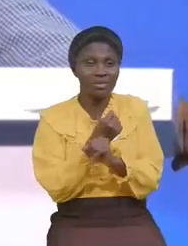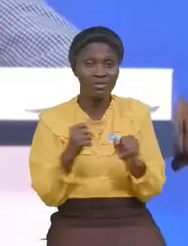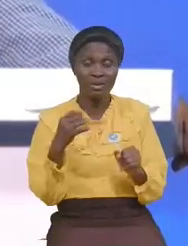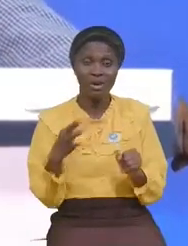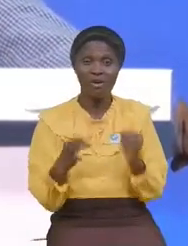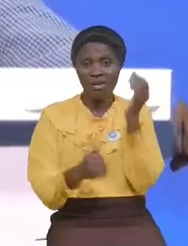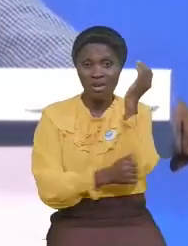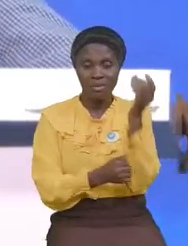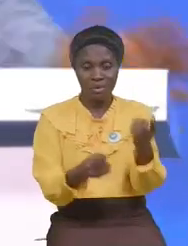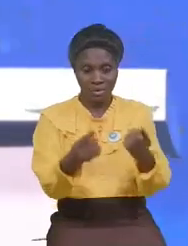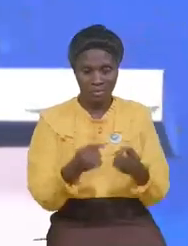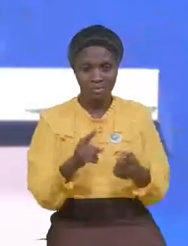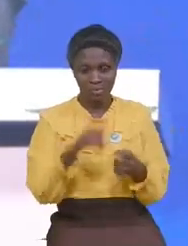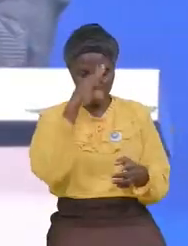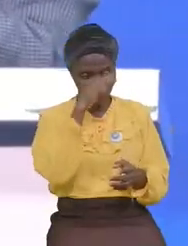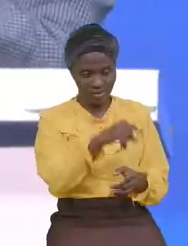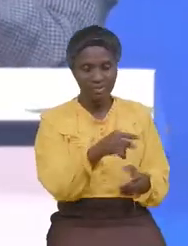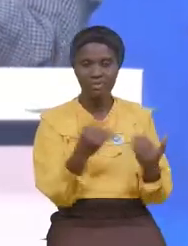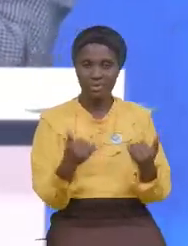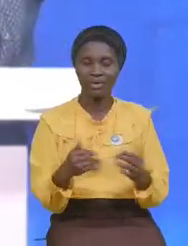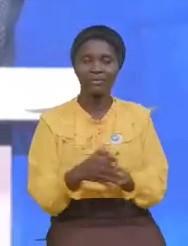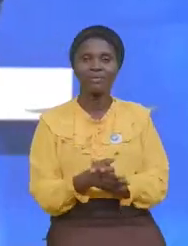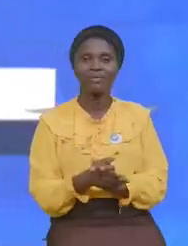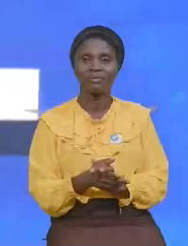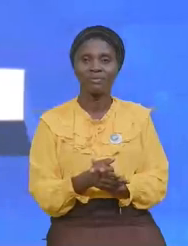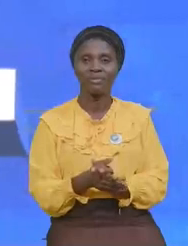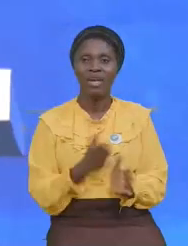Le véritable salut d'Abraham lui est accordé.